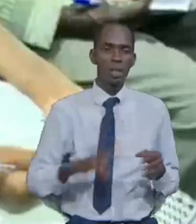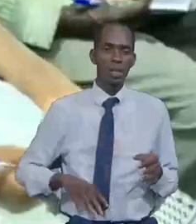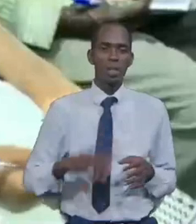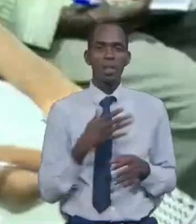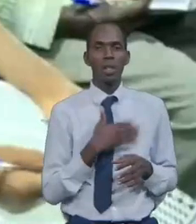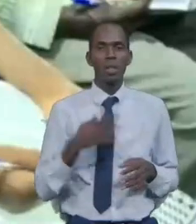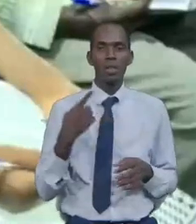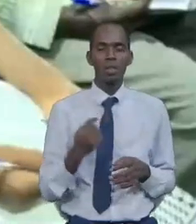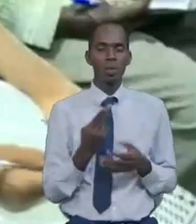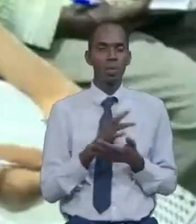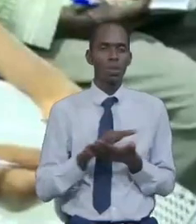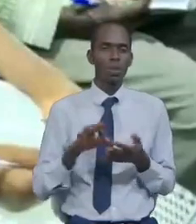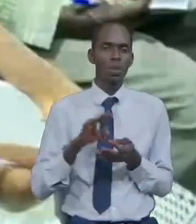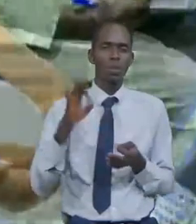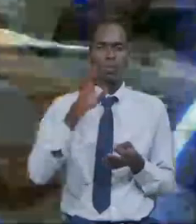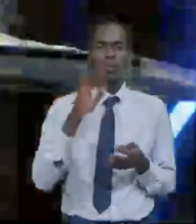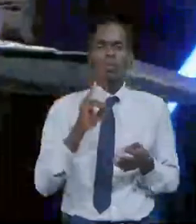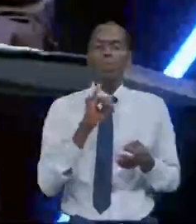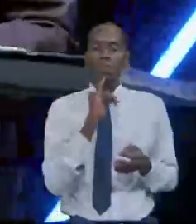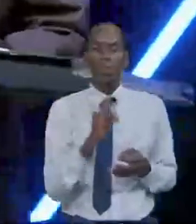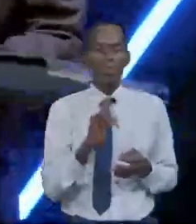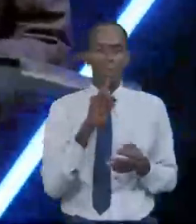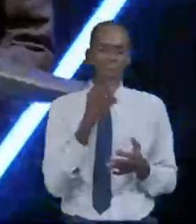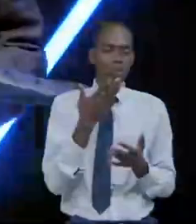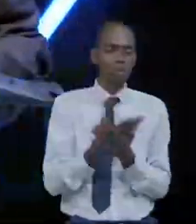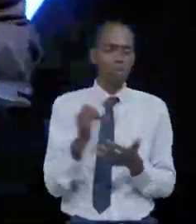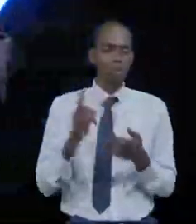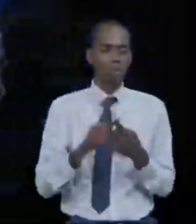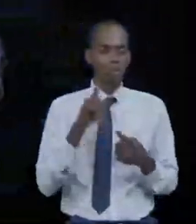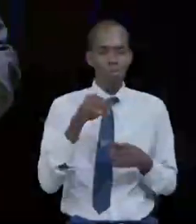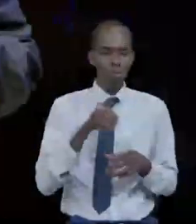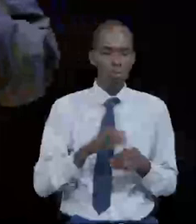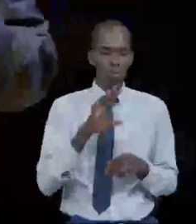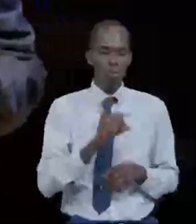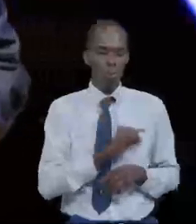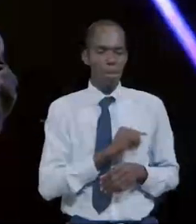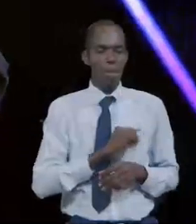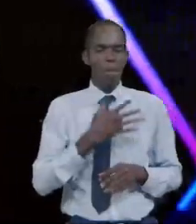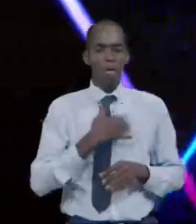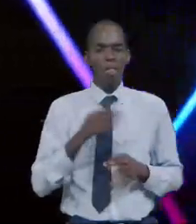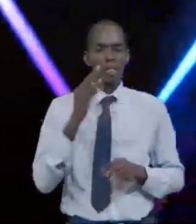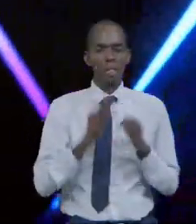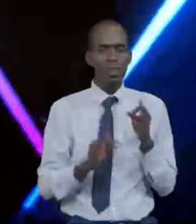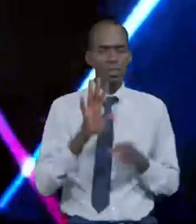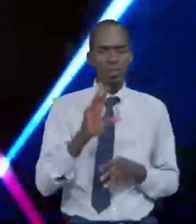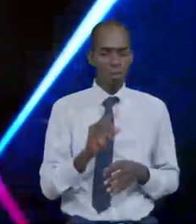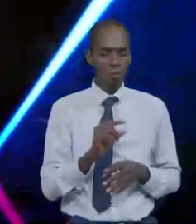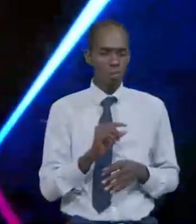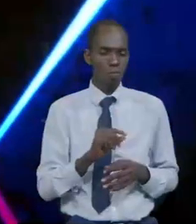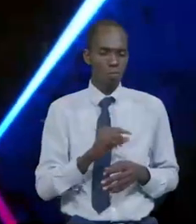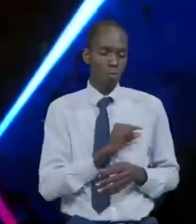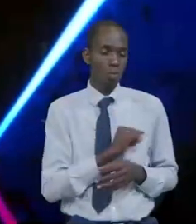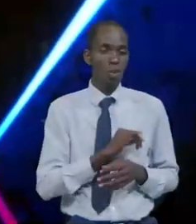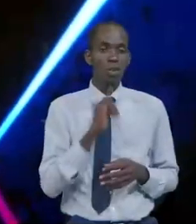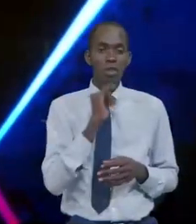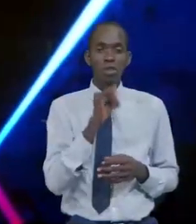rend témoignage et rend témoignage à ta conscience. Si la conscience n'est pas morte